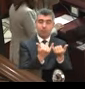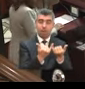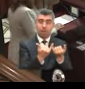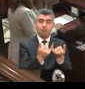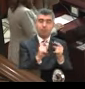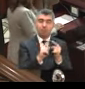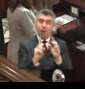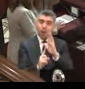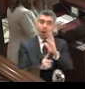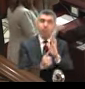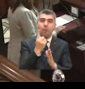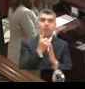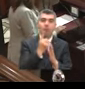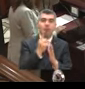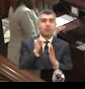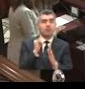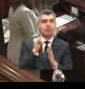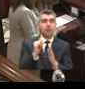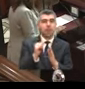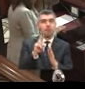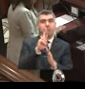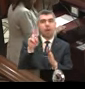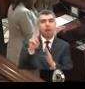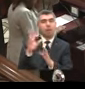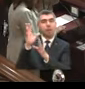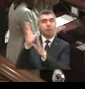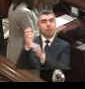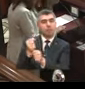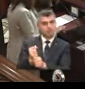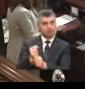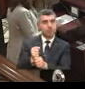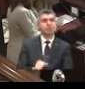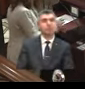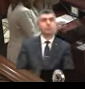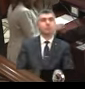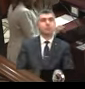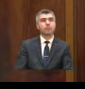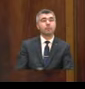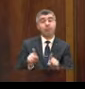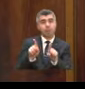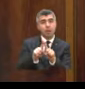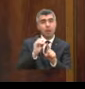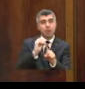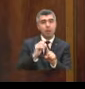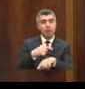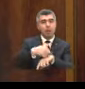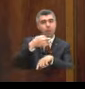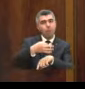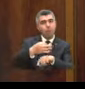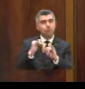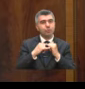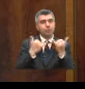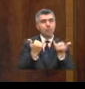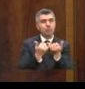تاريخي يتمشي تماشيا مع التوجيهات ديال صاحب الجلالة الله ينصرو لمؤسسة الحوار الاجتماعي